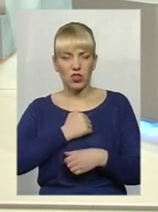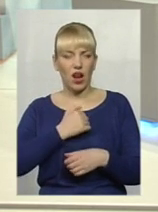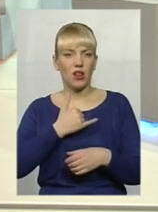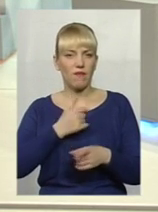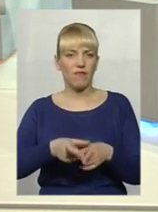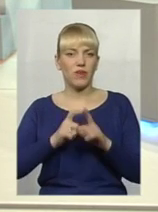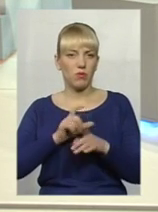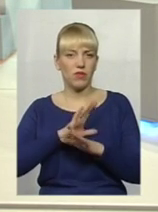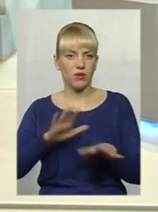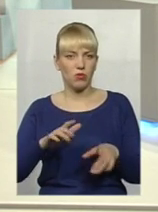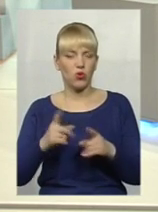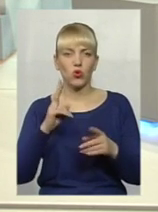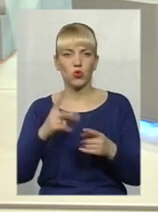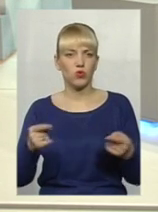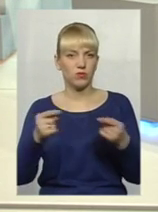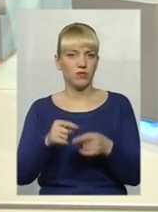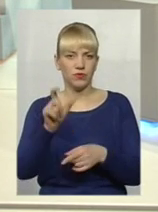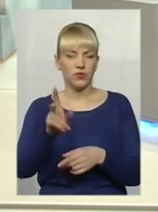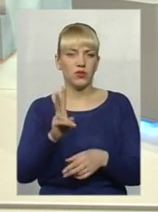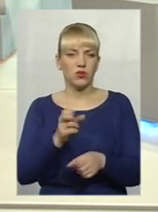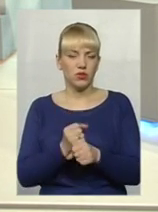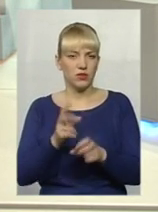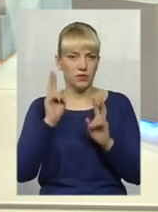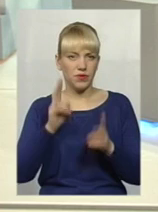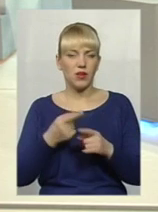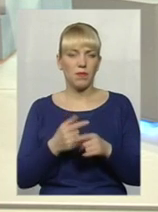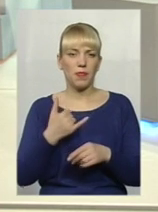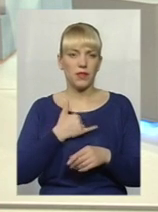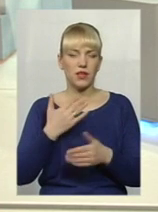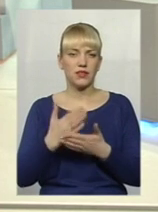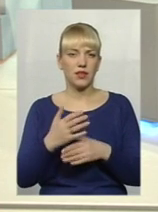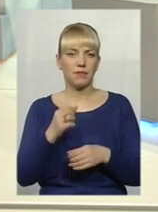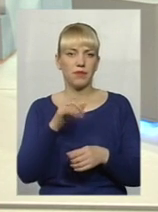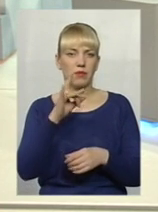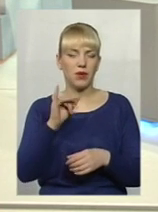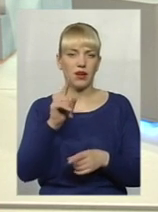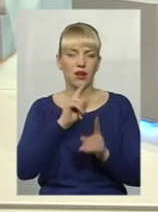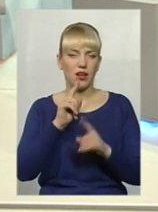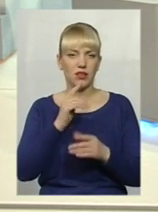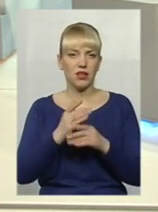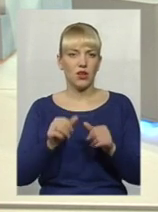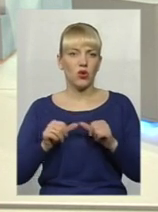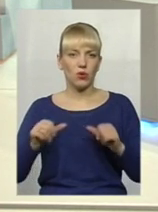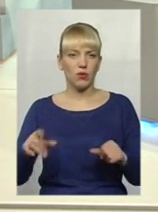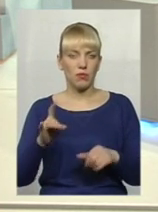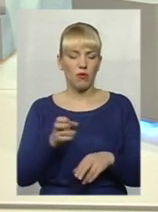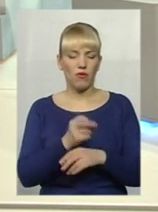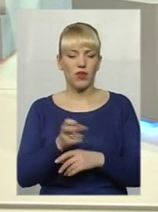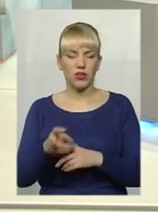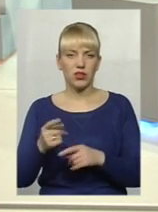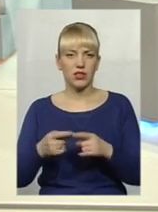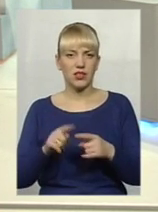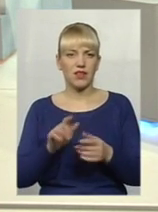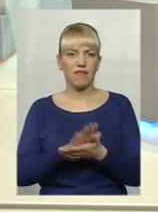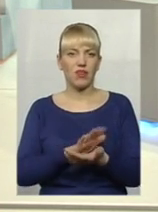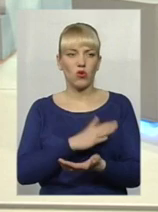не встановили. У нас діє при управлінні екології, в міській раді діє комісія по виявленню безхазяйних відходів. І якщо ці